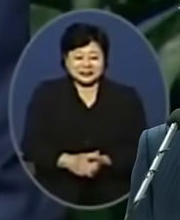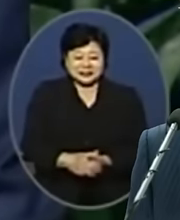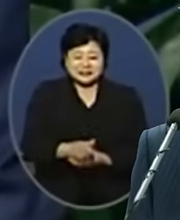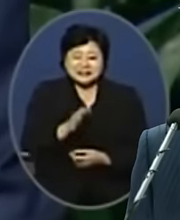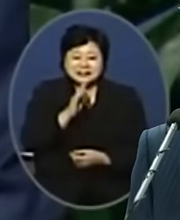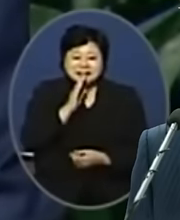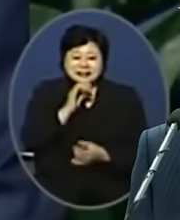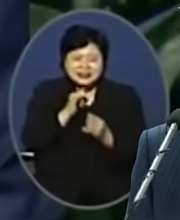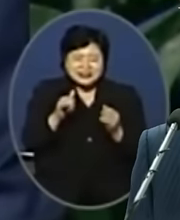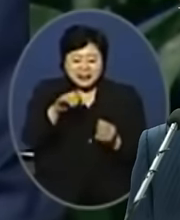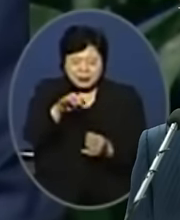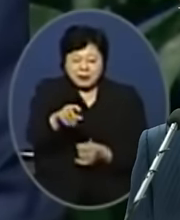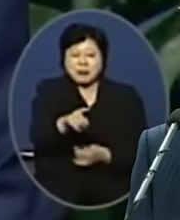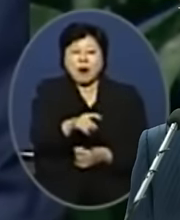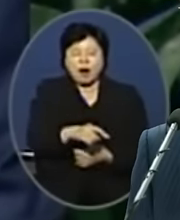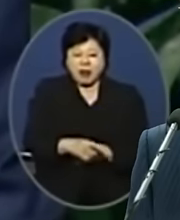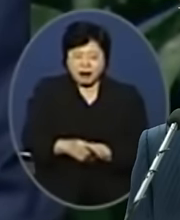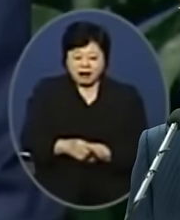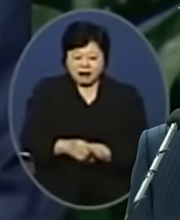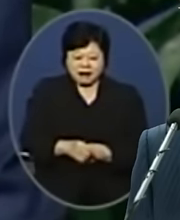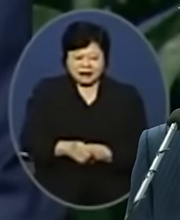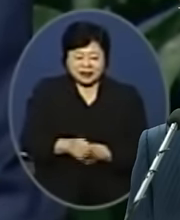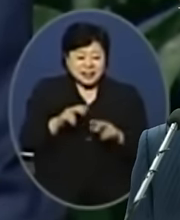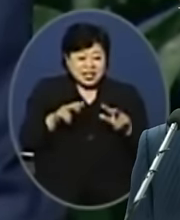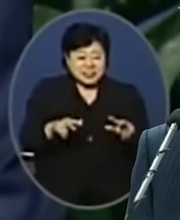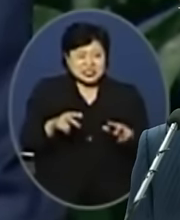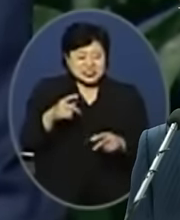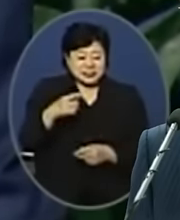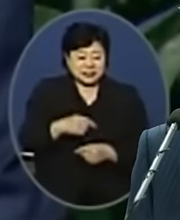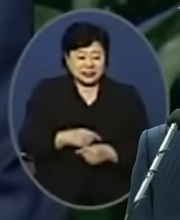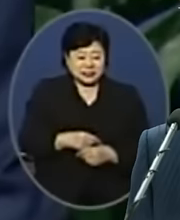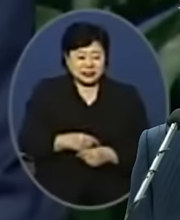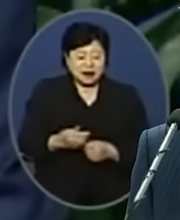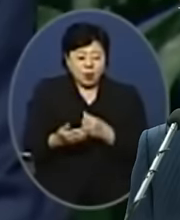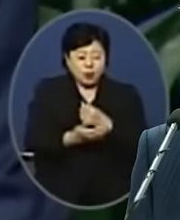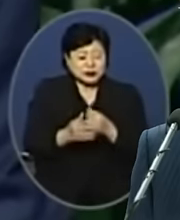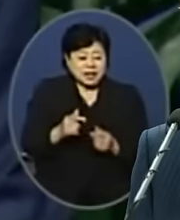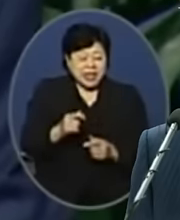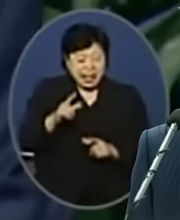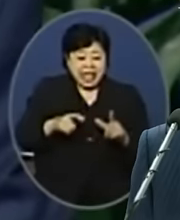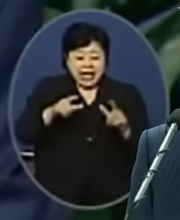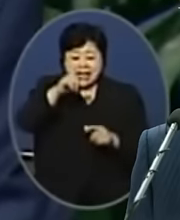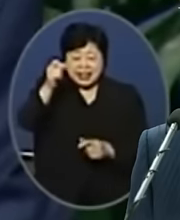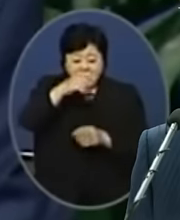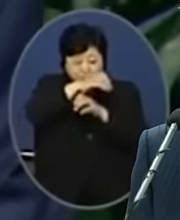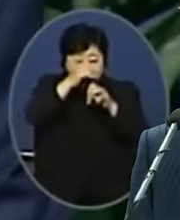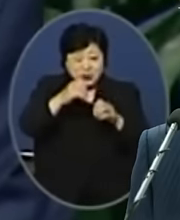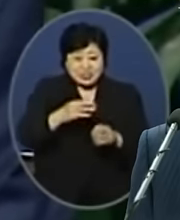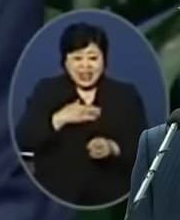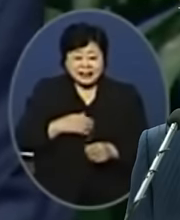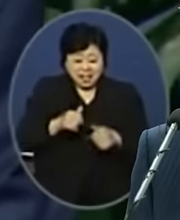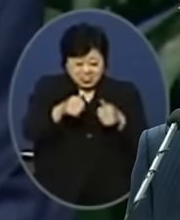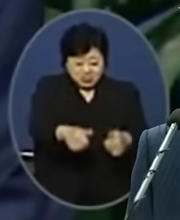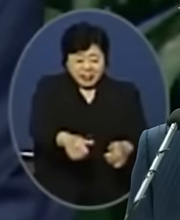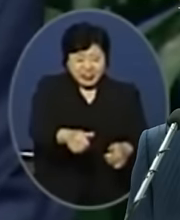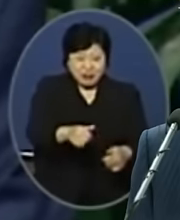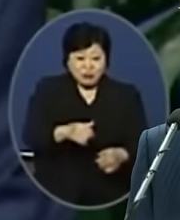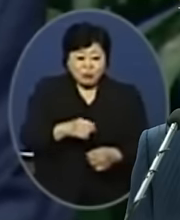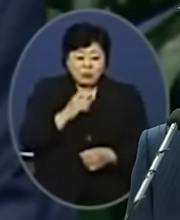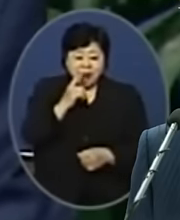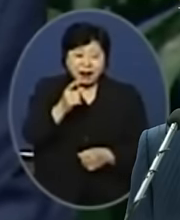하니까 사람들을 어떻게 생각하고 이제는 곡식단이 아니라 해와 달과 별들이 자기를 놓고